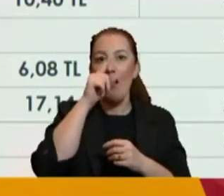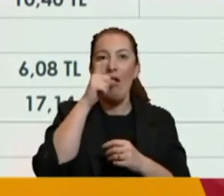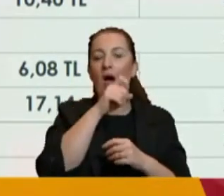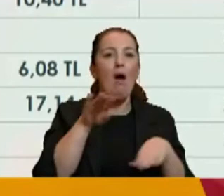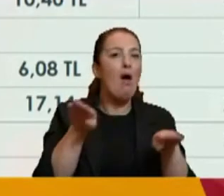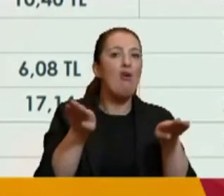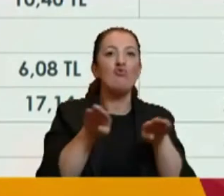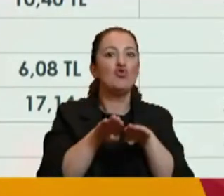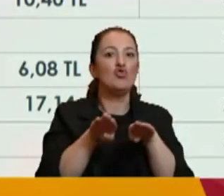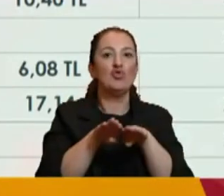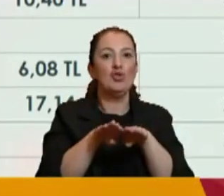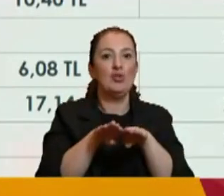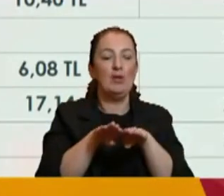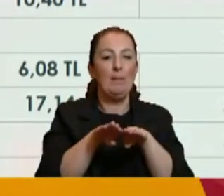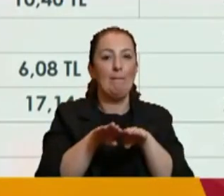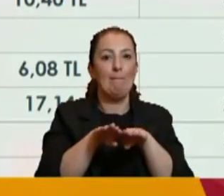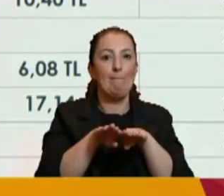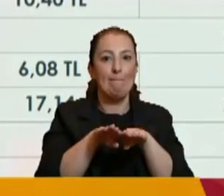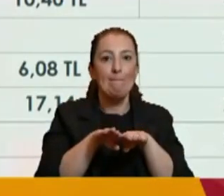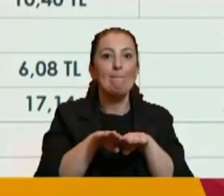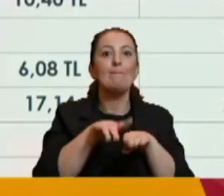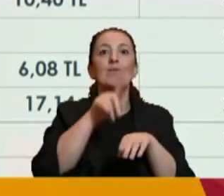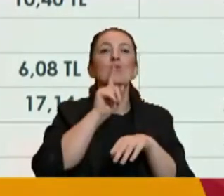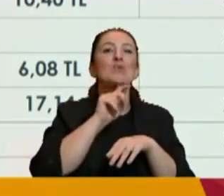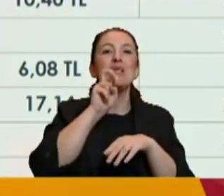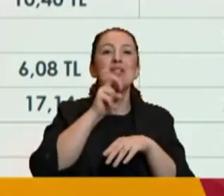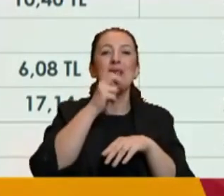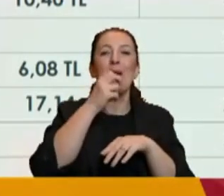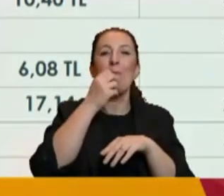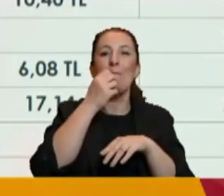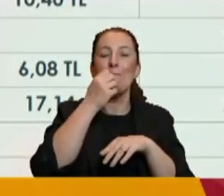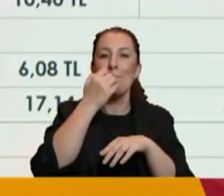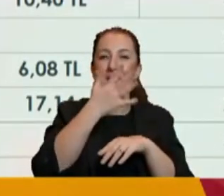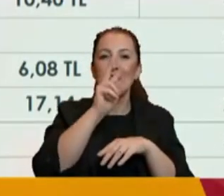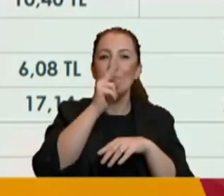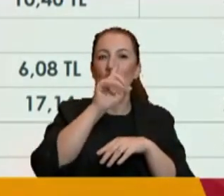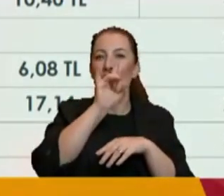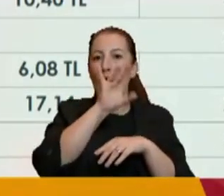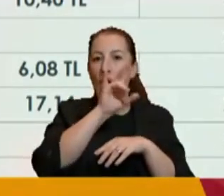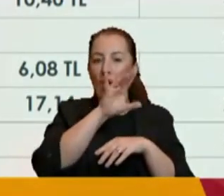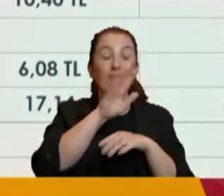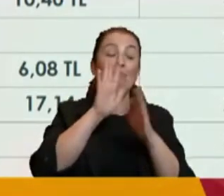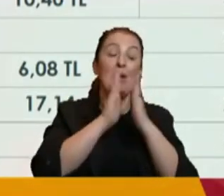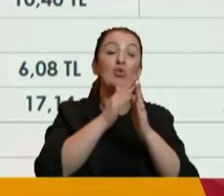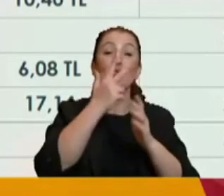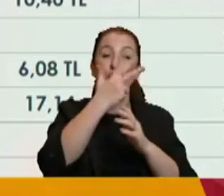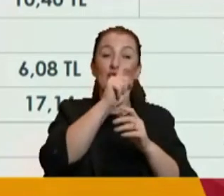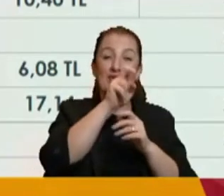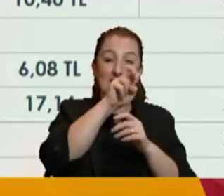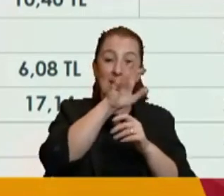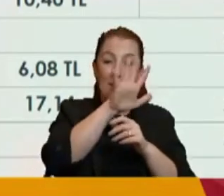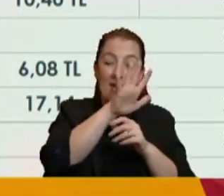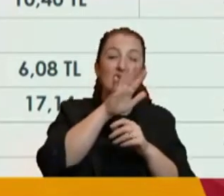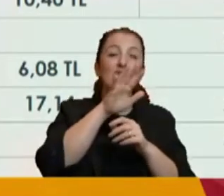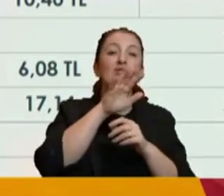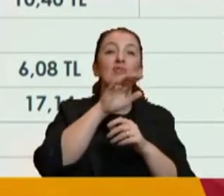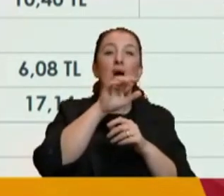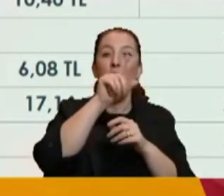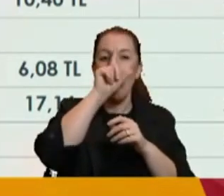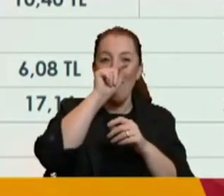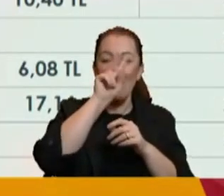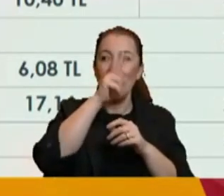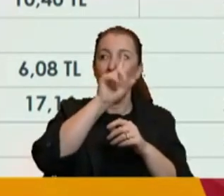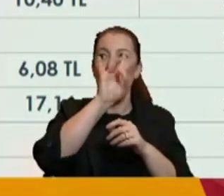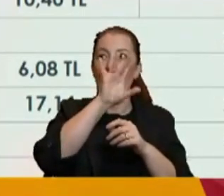tekabül ediyor Yani 3/85 2014 Mart ayında alıyormuşuz Ondan sonra TÜFE oranında